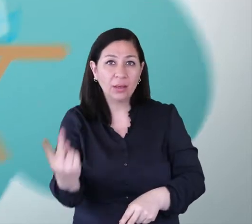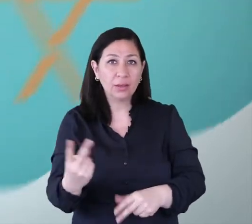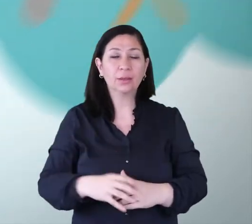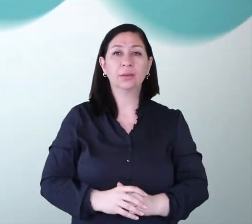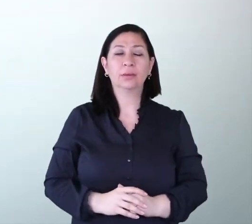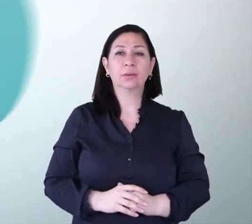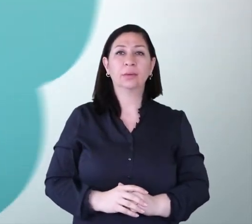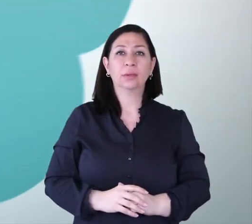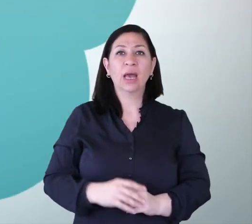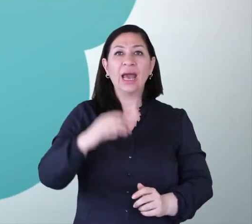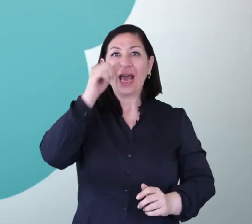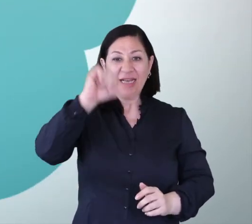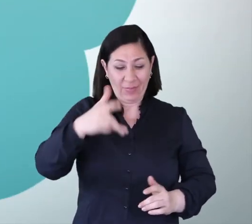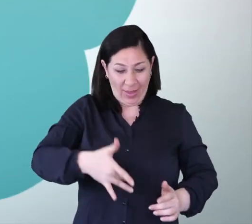maddeleri,